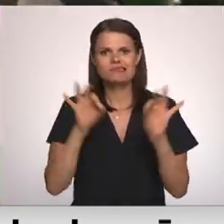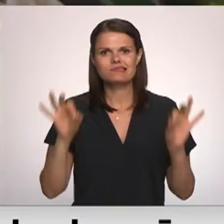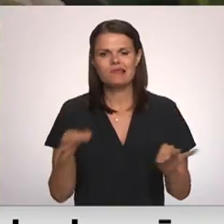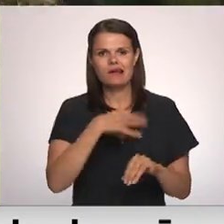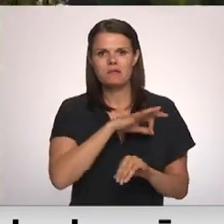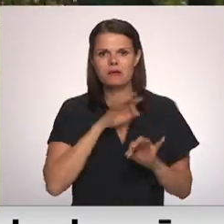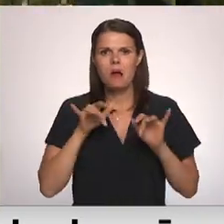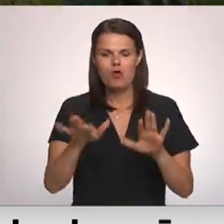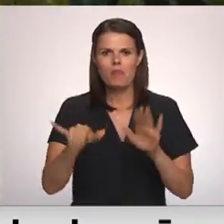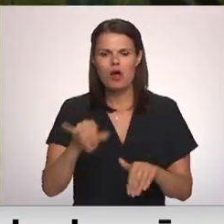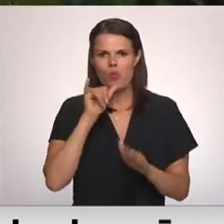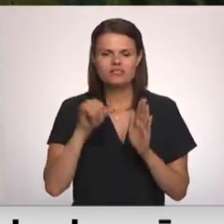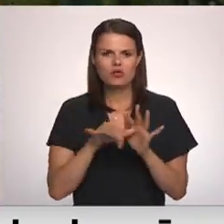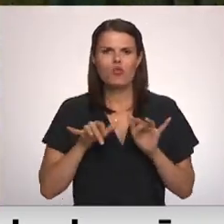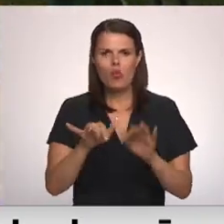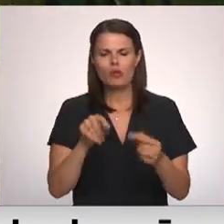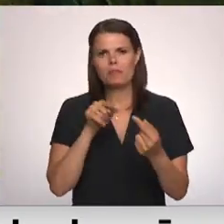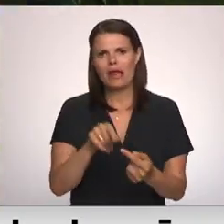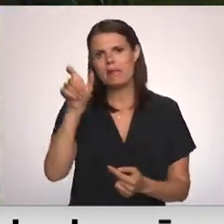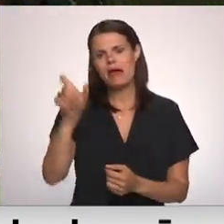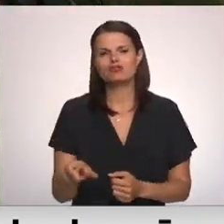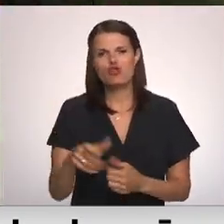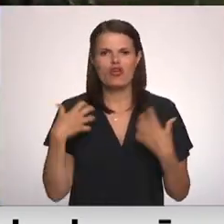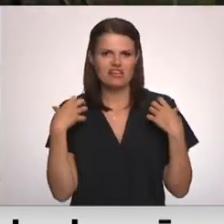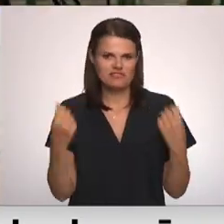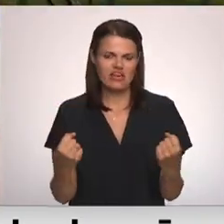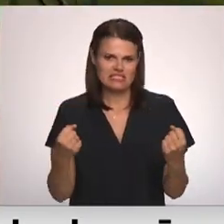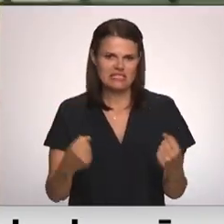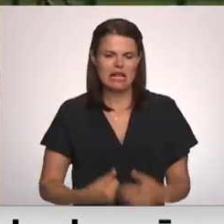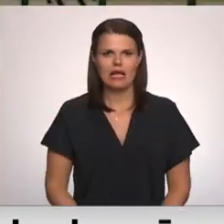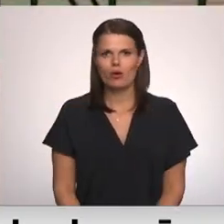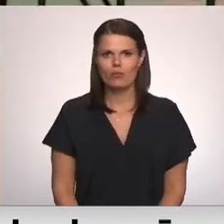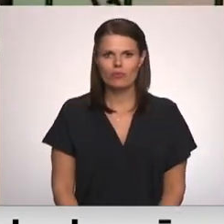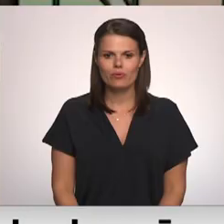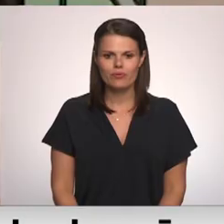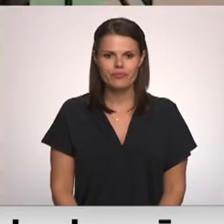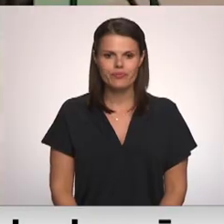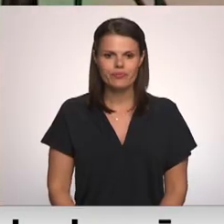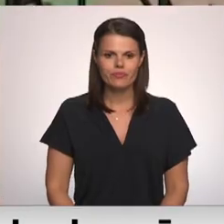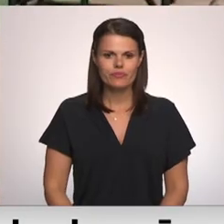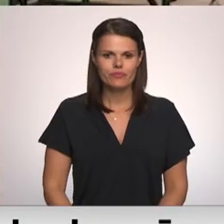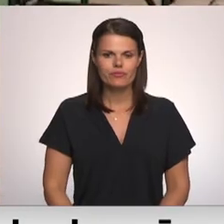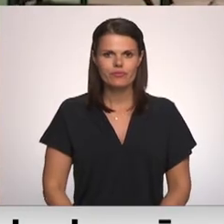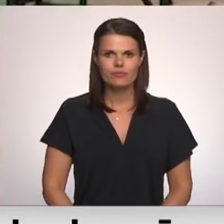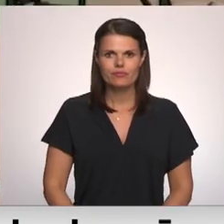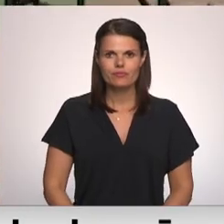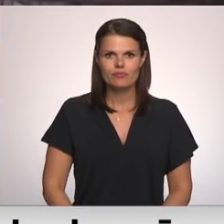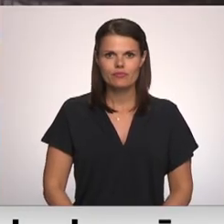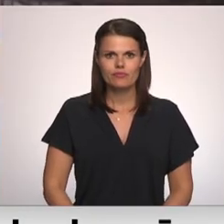par noziedzīgu nodarījumu pret personas veselību. Sandra Paigļkalne, Kaspars Daņeļevičs, Vidusdaugavas televīzija.